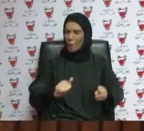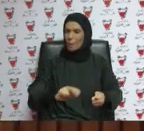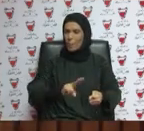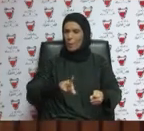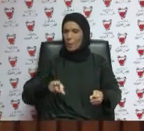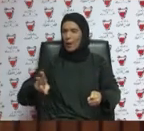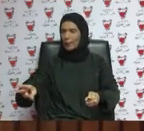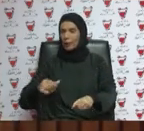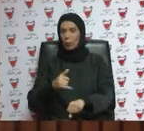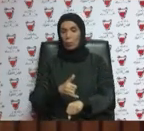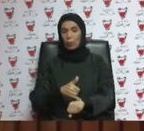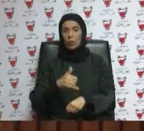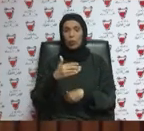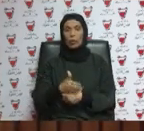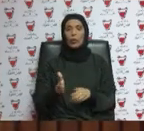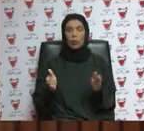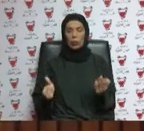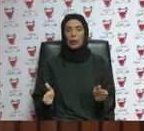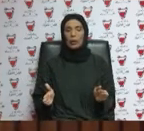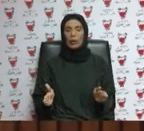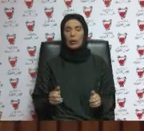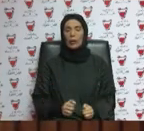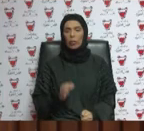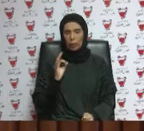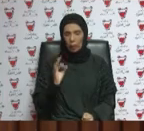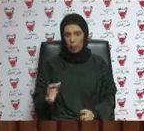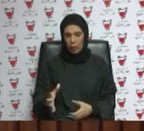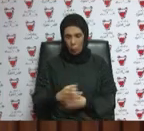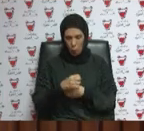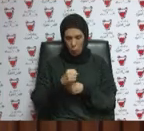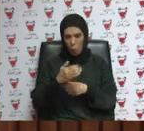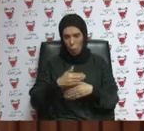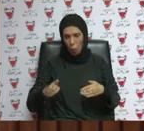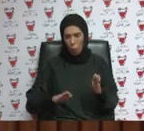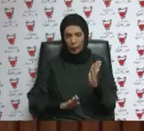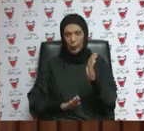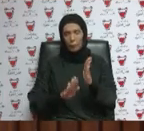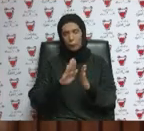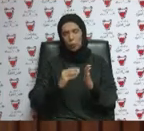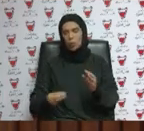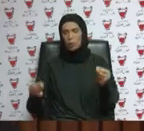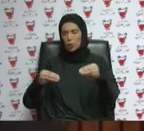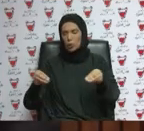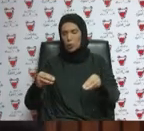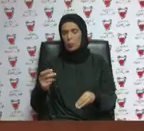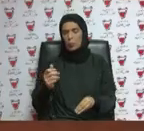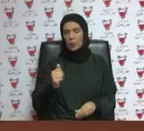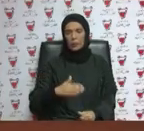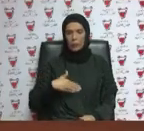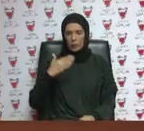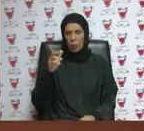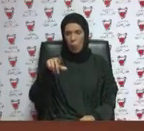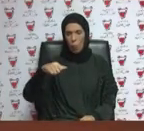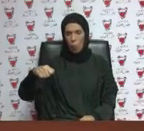من المناسبات. فهذا الصندوق أنا في رأيي يجب المحافظة عليه وتنميته، وأتمنى من معالي